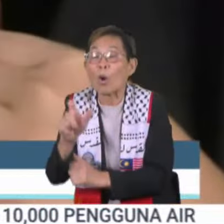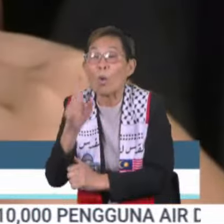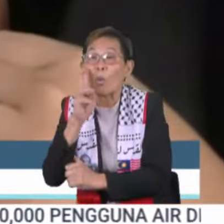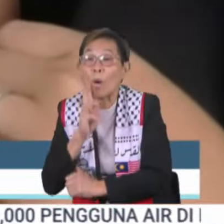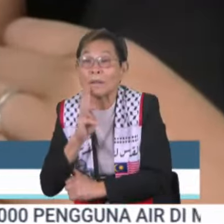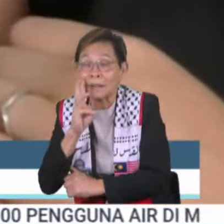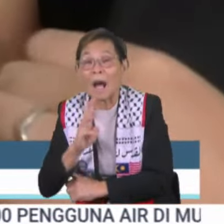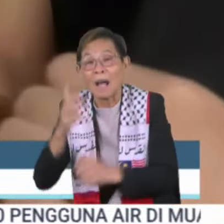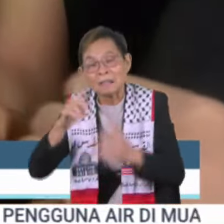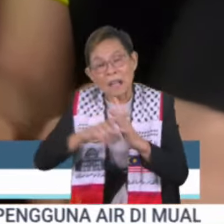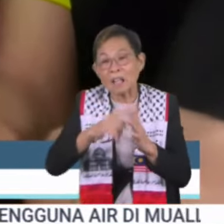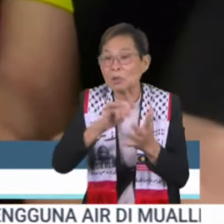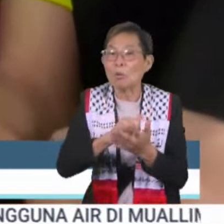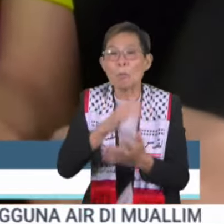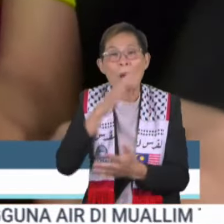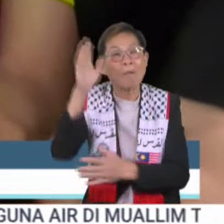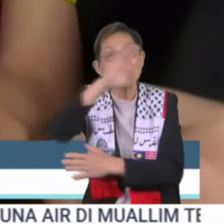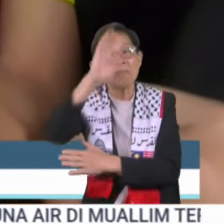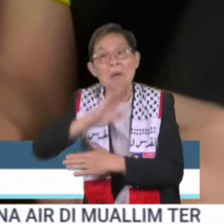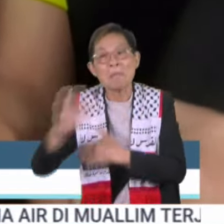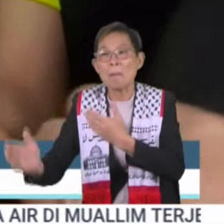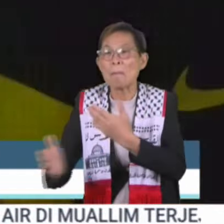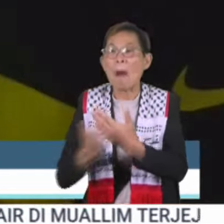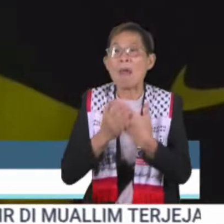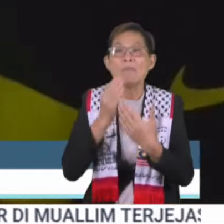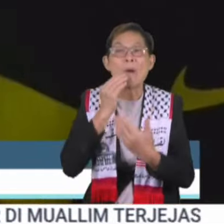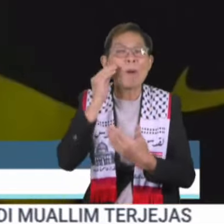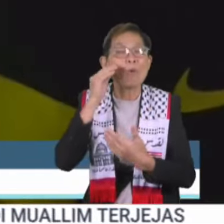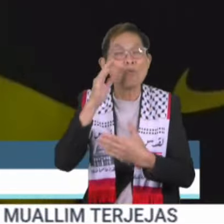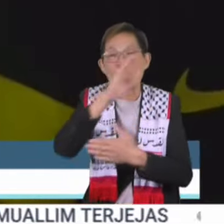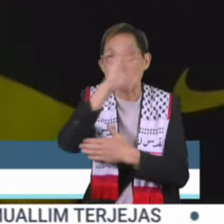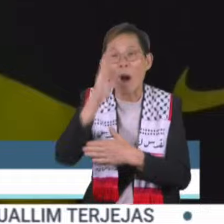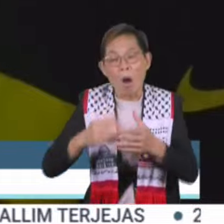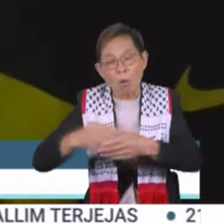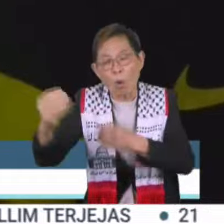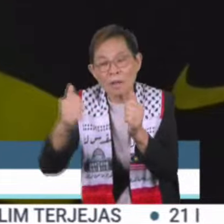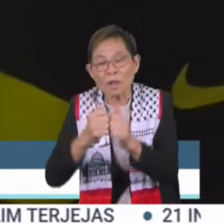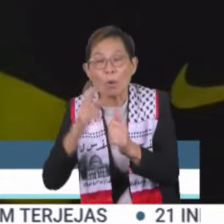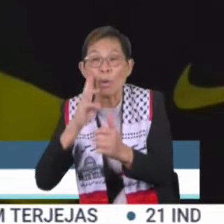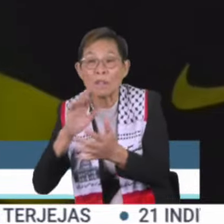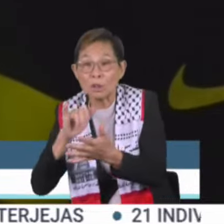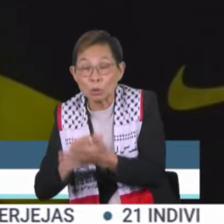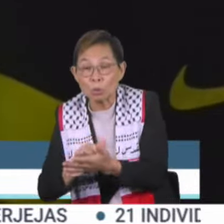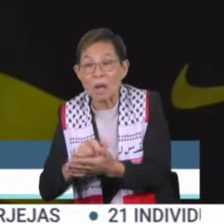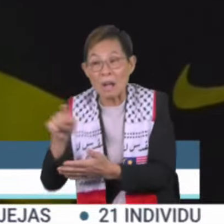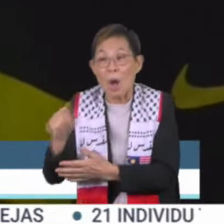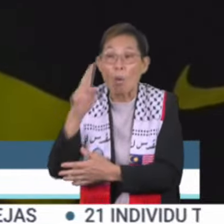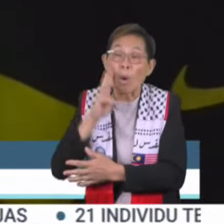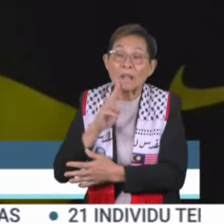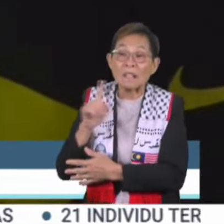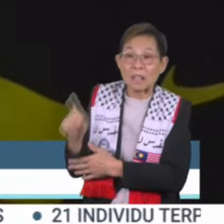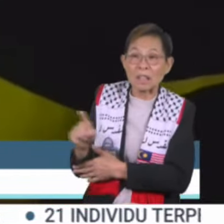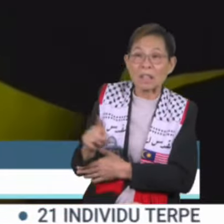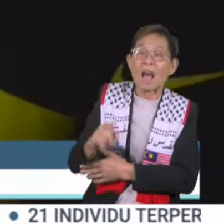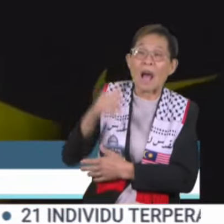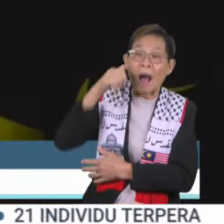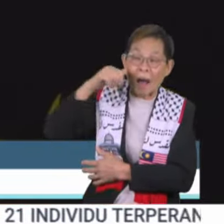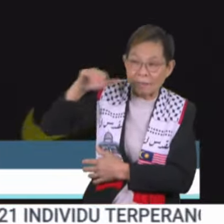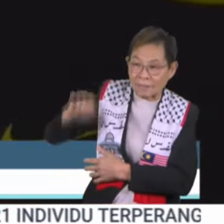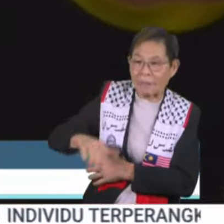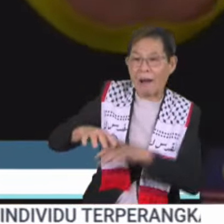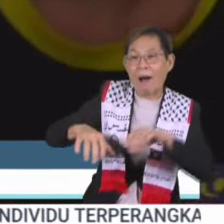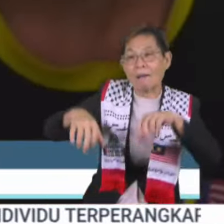wanita. Sejak dari itu, ibunya tidak pernah pulang ke rumah selepas keluar bersama wanita itu yang dikatakan sebagai adik